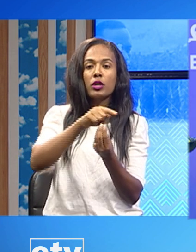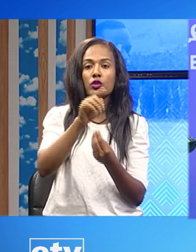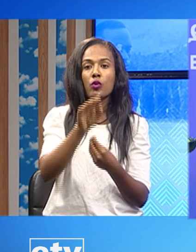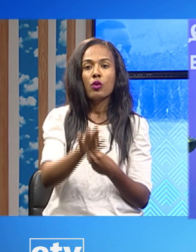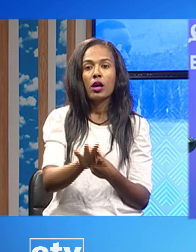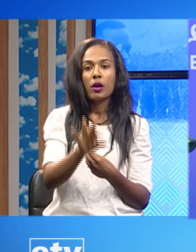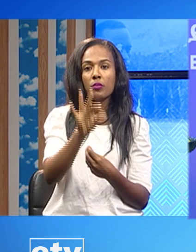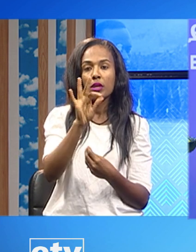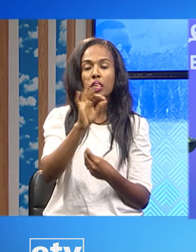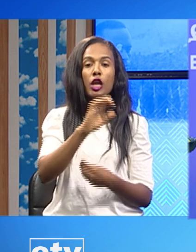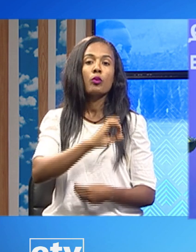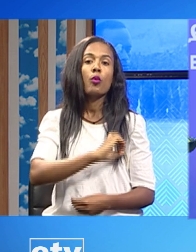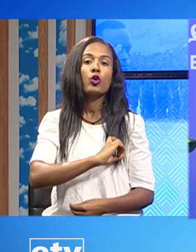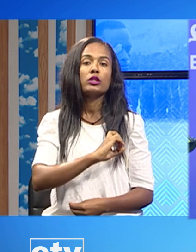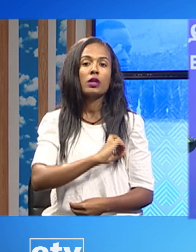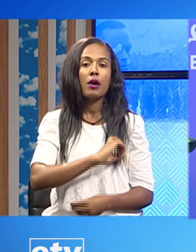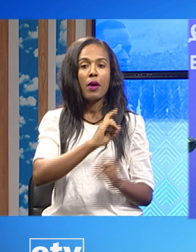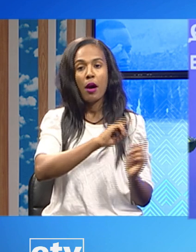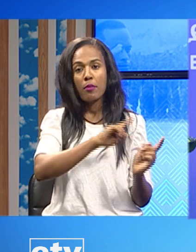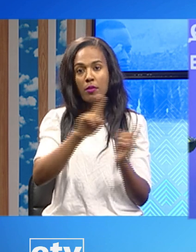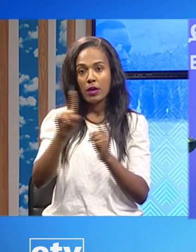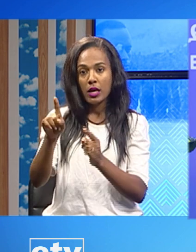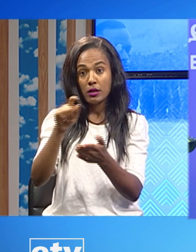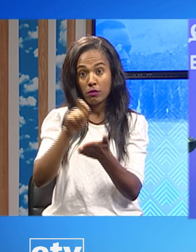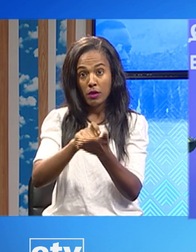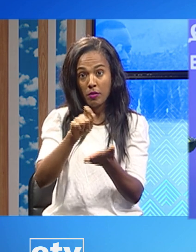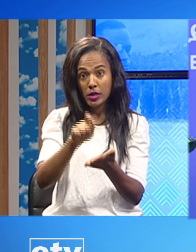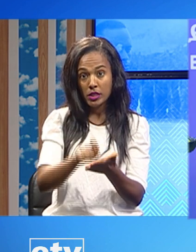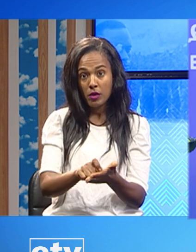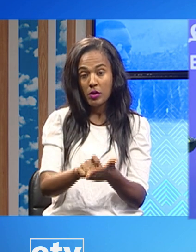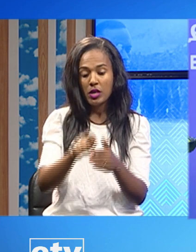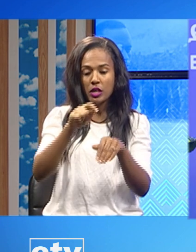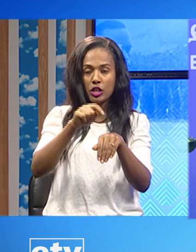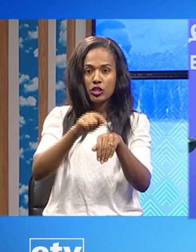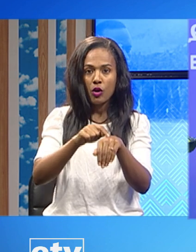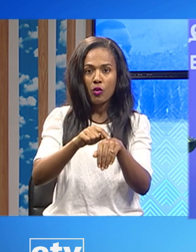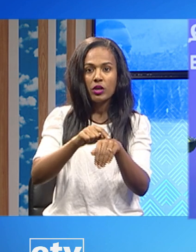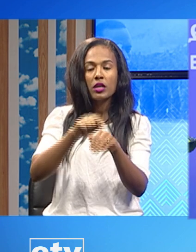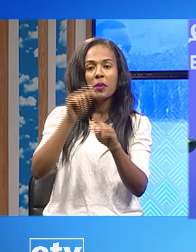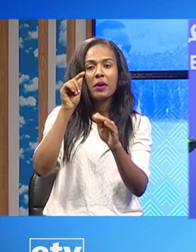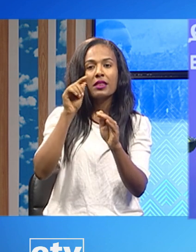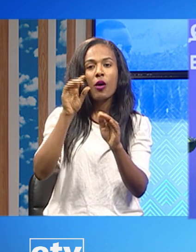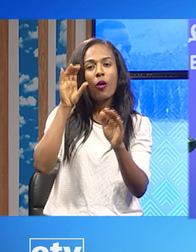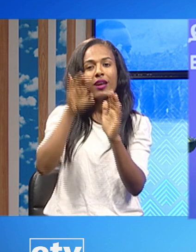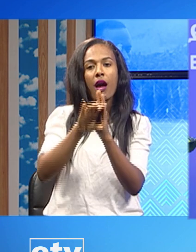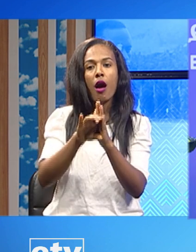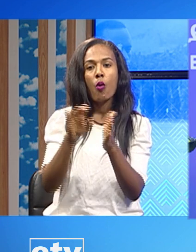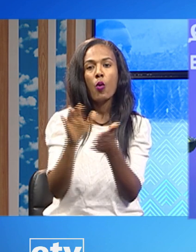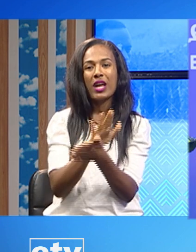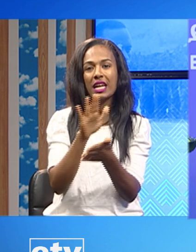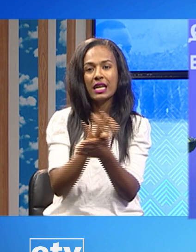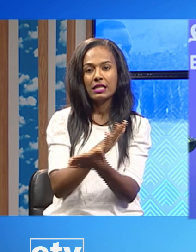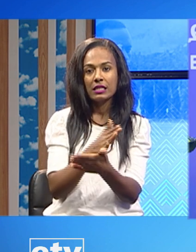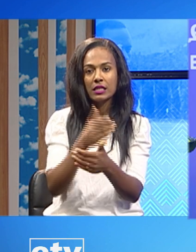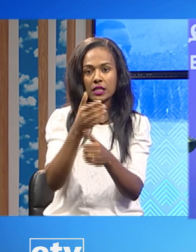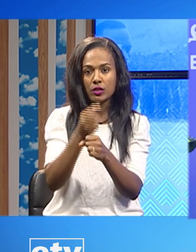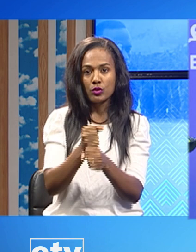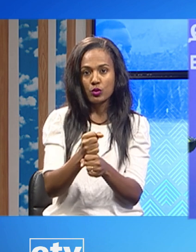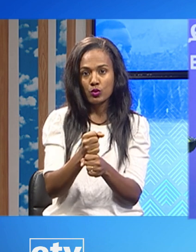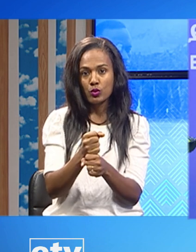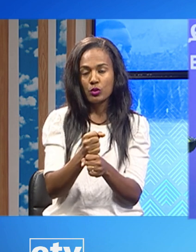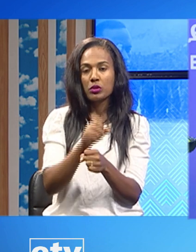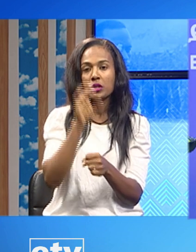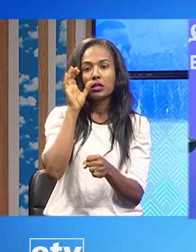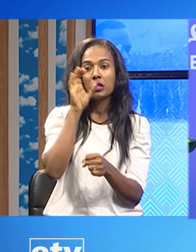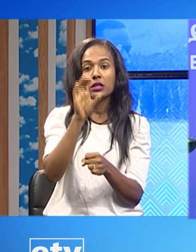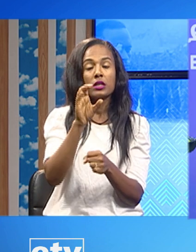ከሚገኝ ፖሊስ ጣቢያ በመሄድ በመመዝገብ ጊዜያዊ የመታወቂያ ወረቀት እንዲይዙ